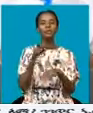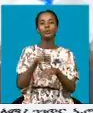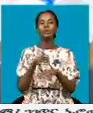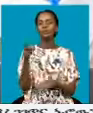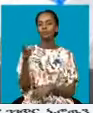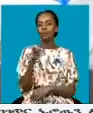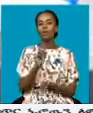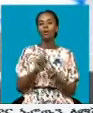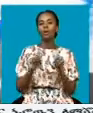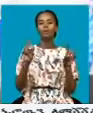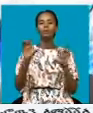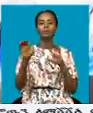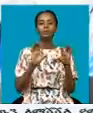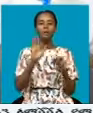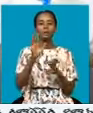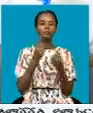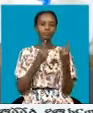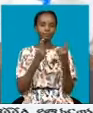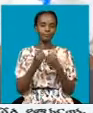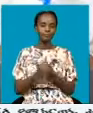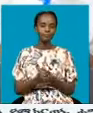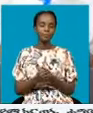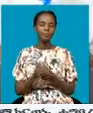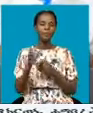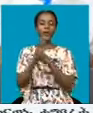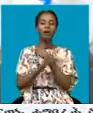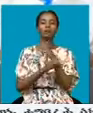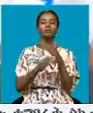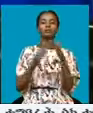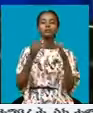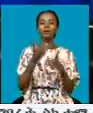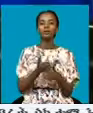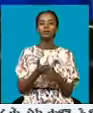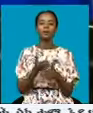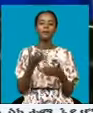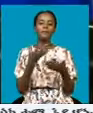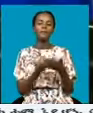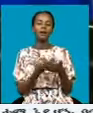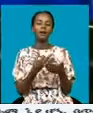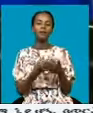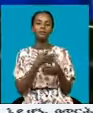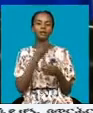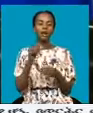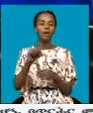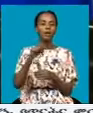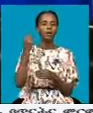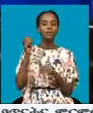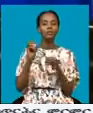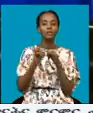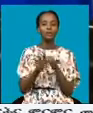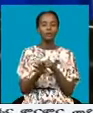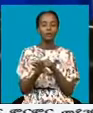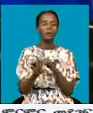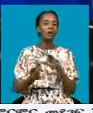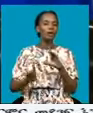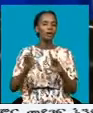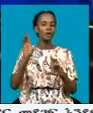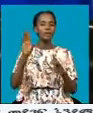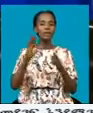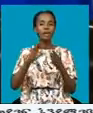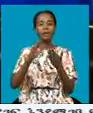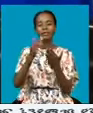مونو ليون دم ميادرگو تنا قروال لهاگر قنباتا بفاينانسنا بليلوچم زرفوچ بكفتن يا